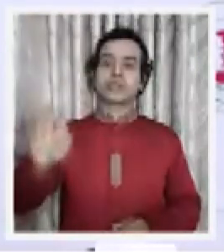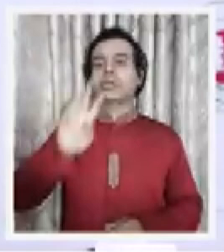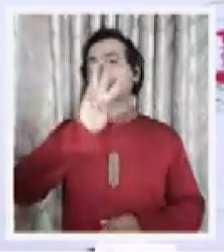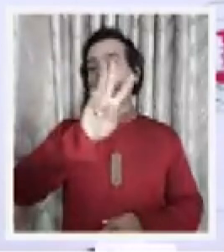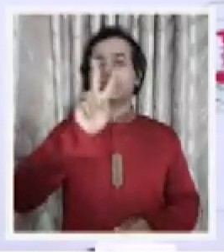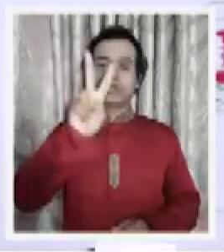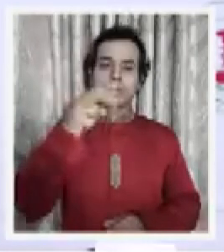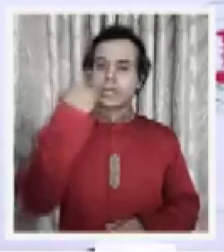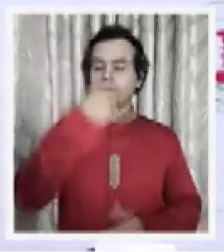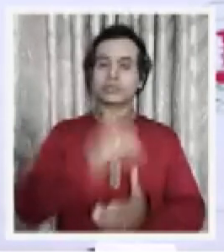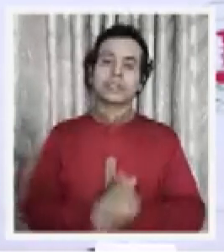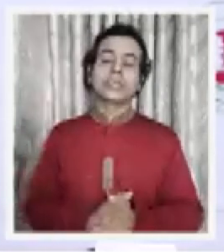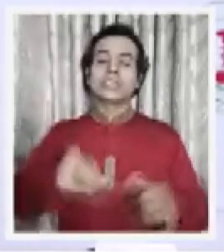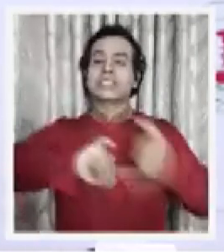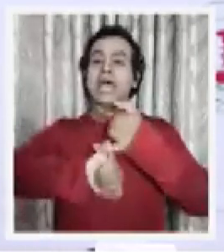798,532 জন।